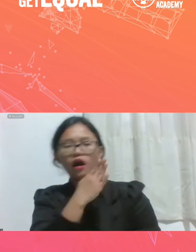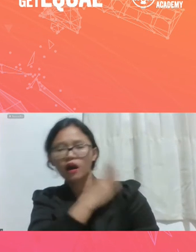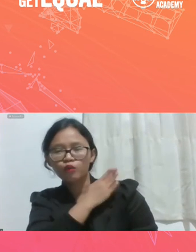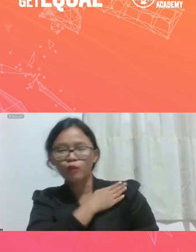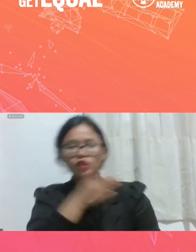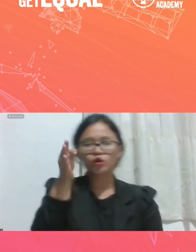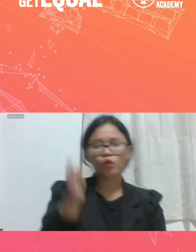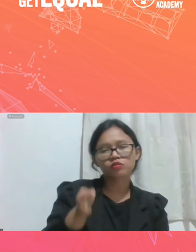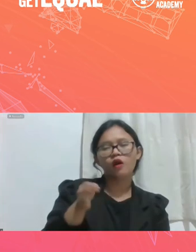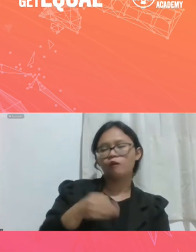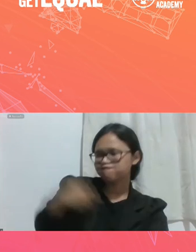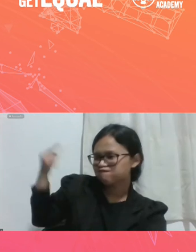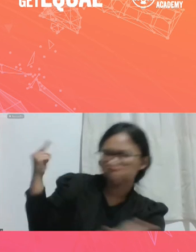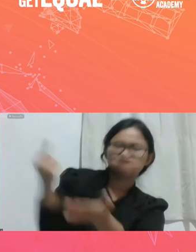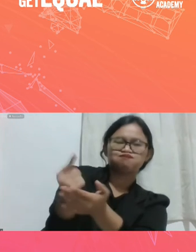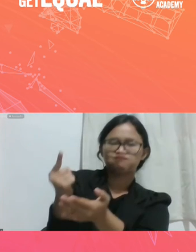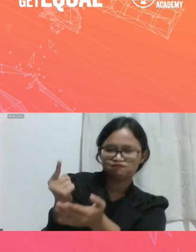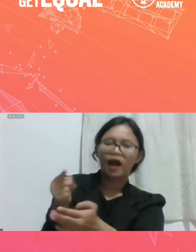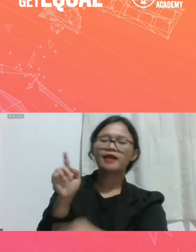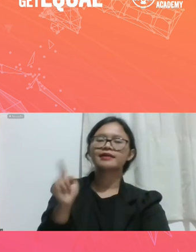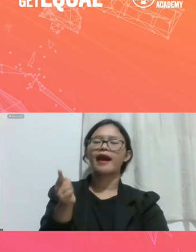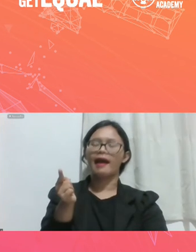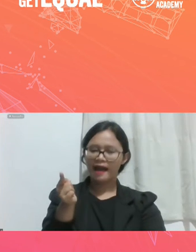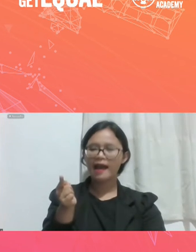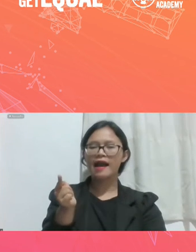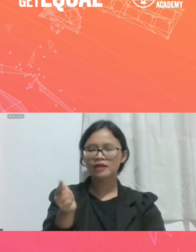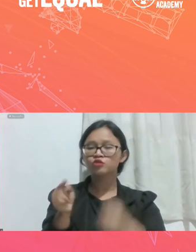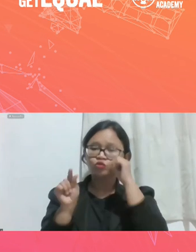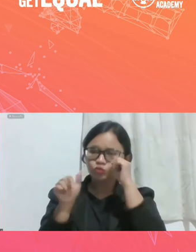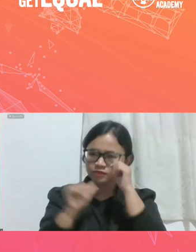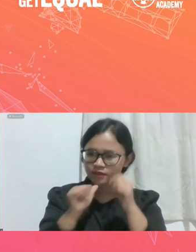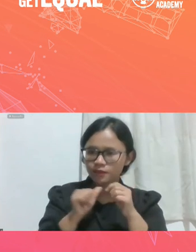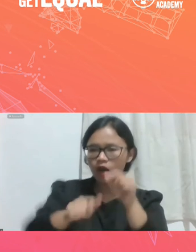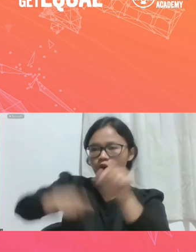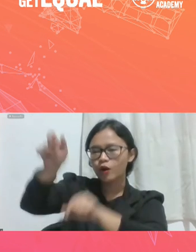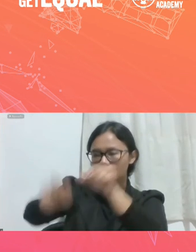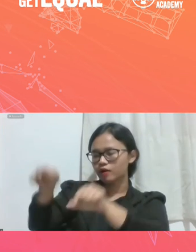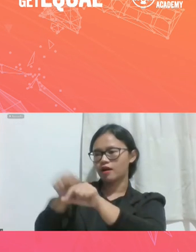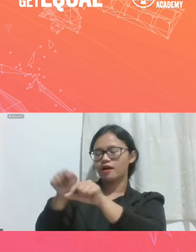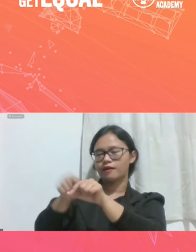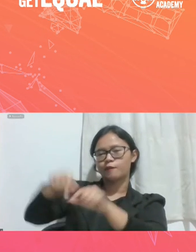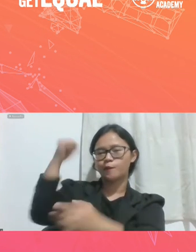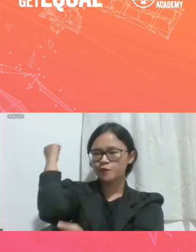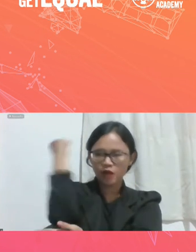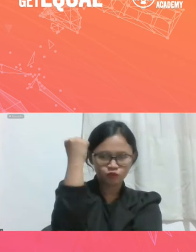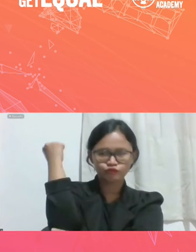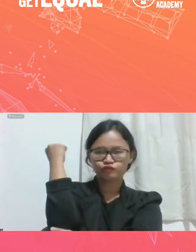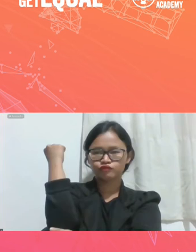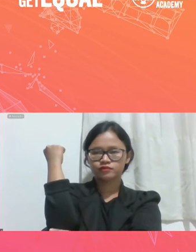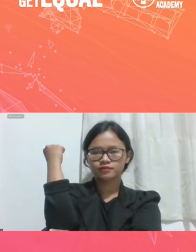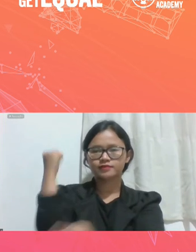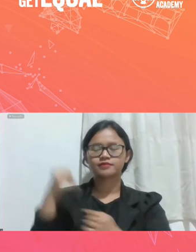menjatuhkan hukuman tambahan kebiri kimia kepada para pelaku kejahatan seksual ini. Nah,